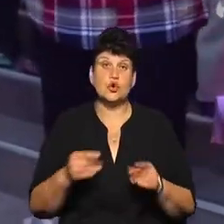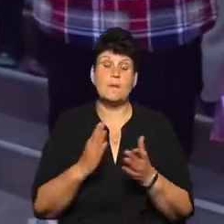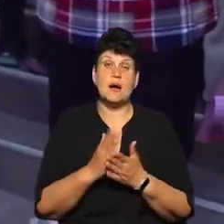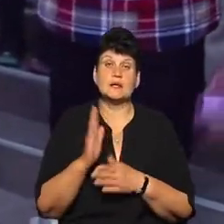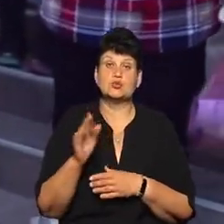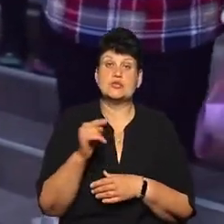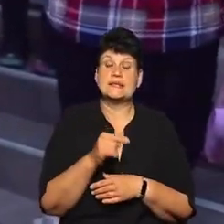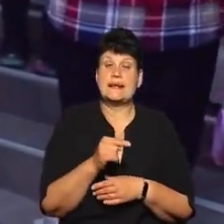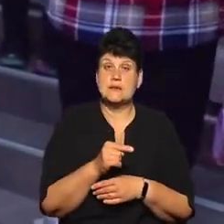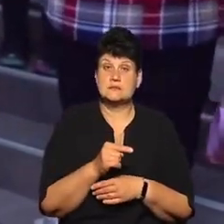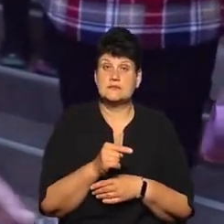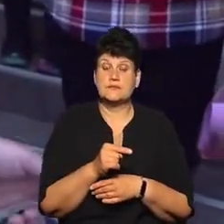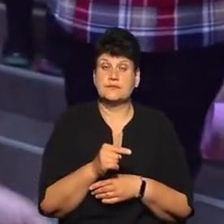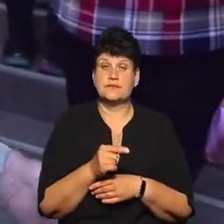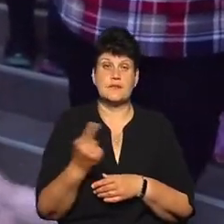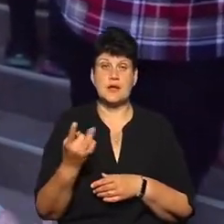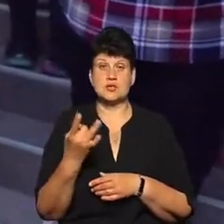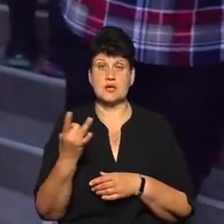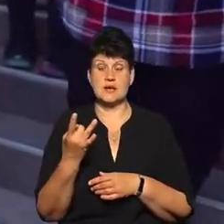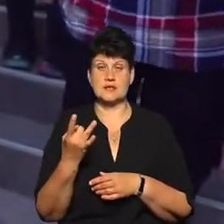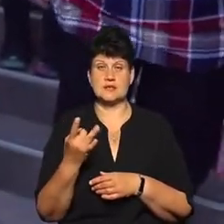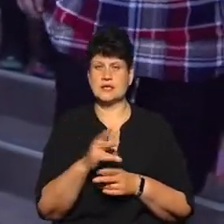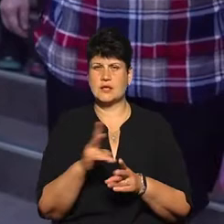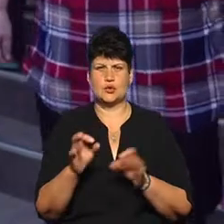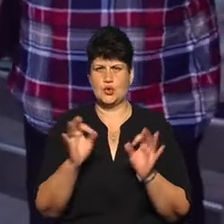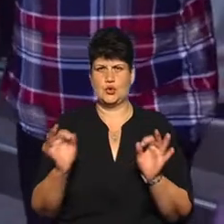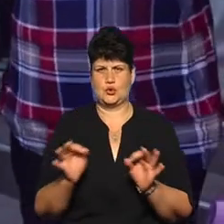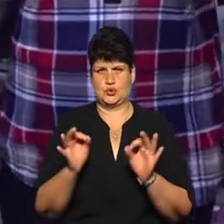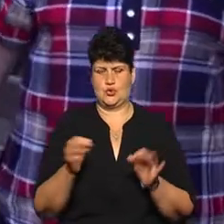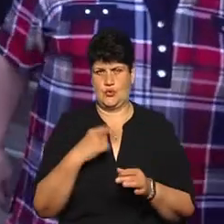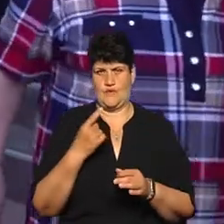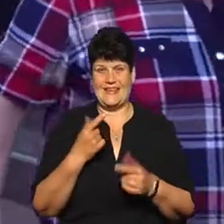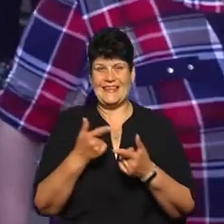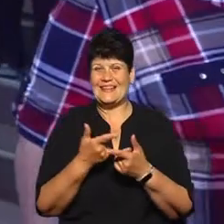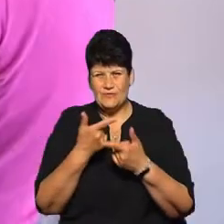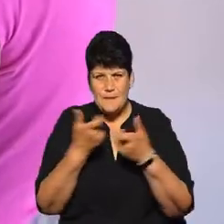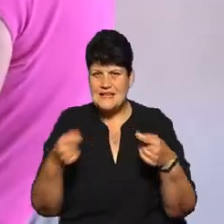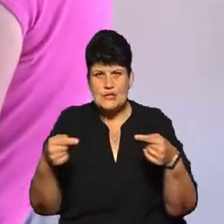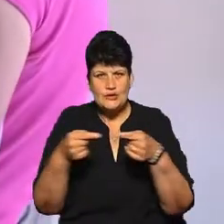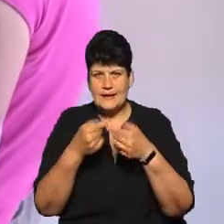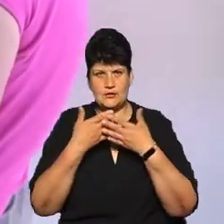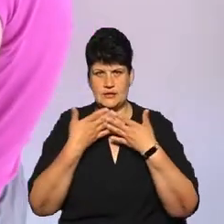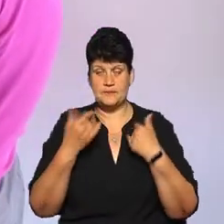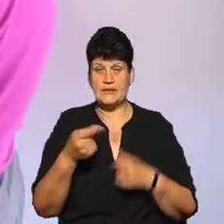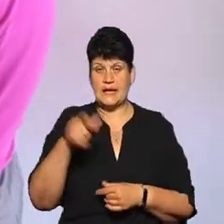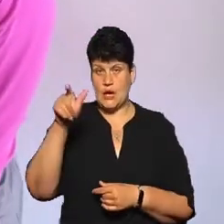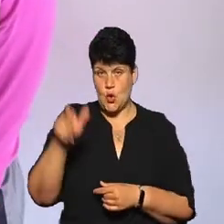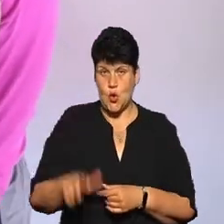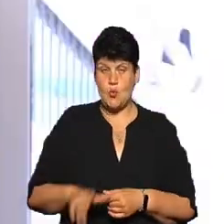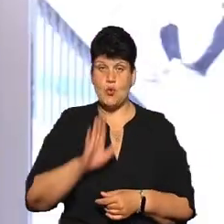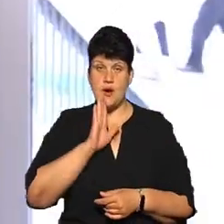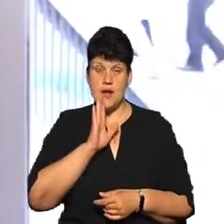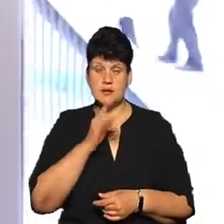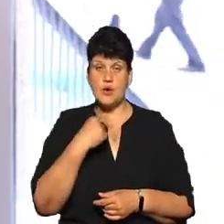Ну, коротше, перший раз йду, ніхто нічого не, ну, інформації конкретної нема. Тернополянка Людмила Бурміцька